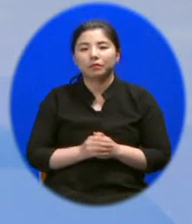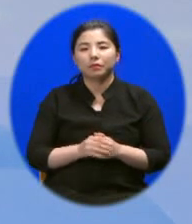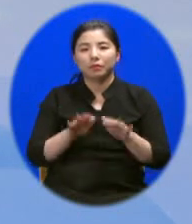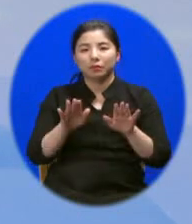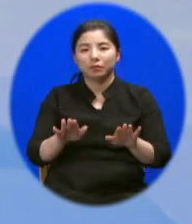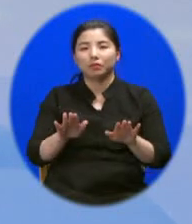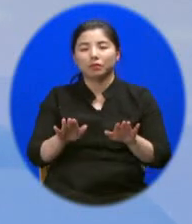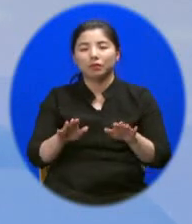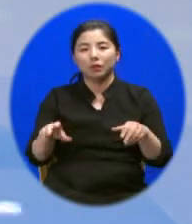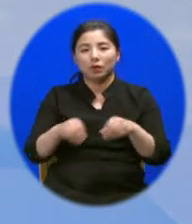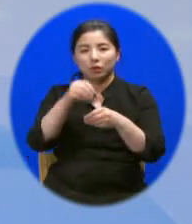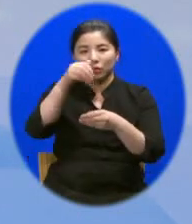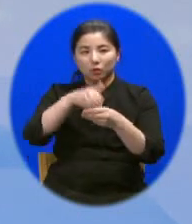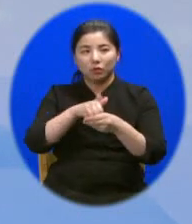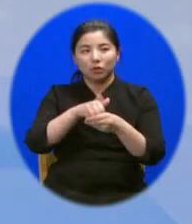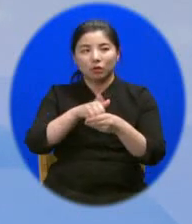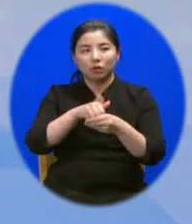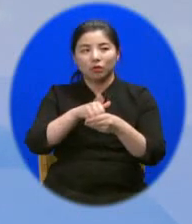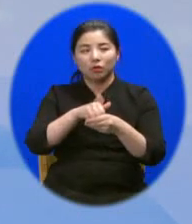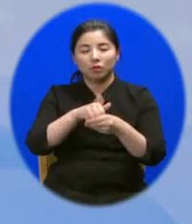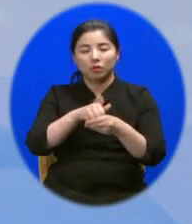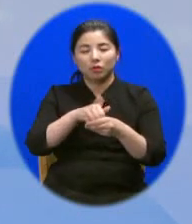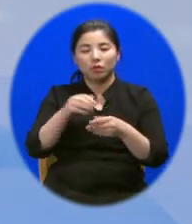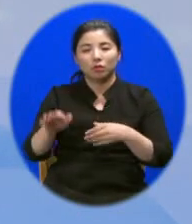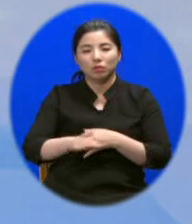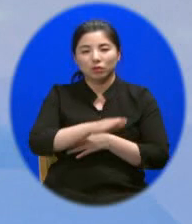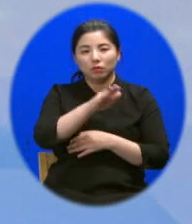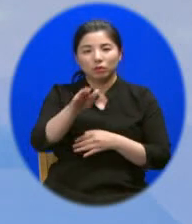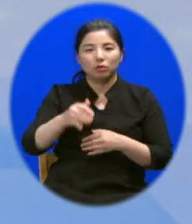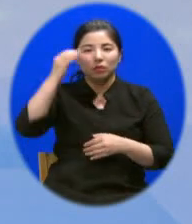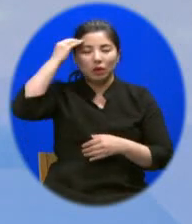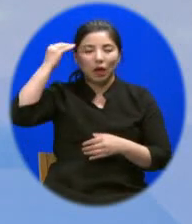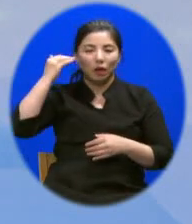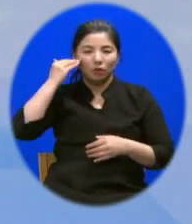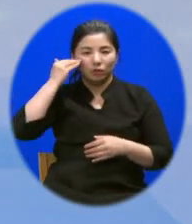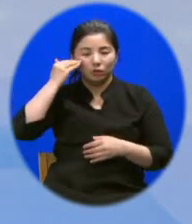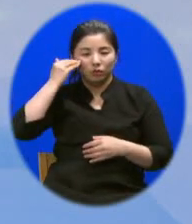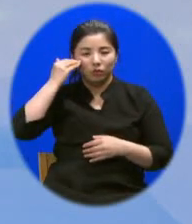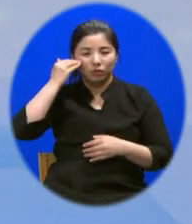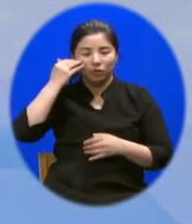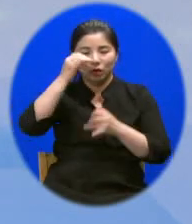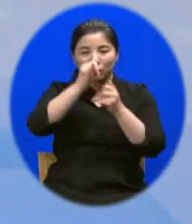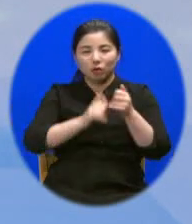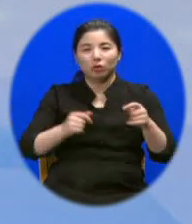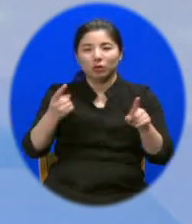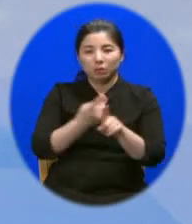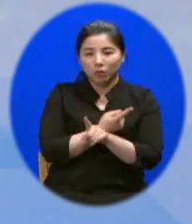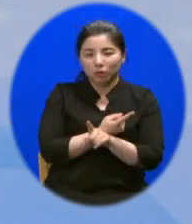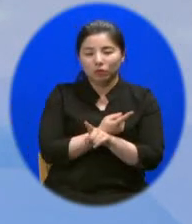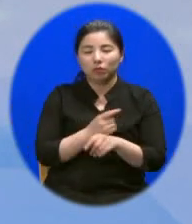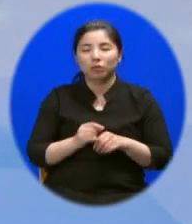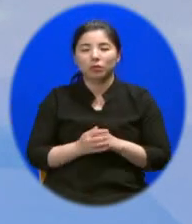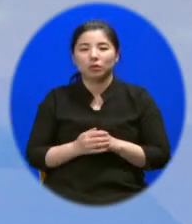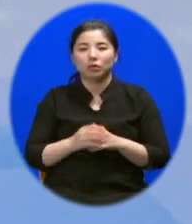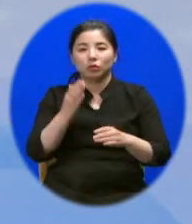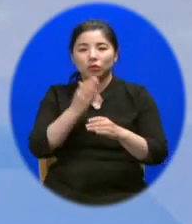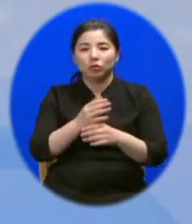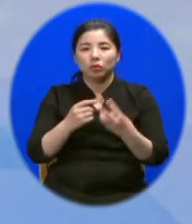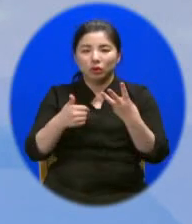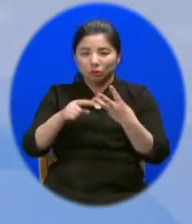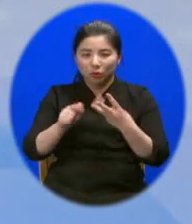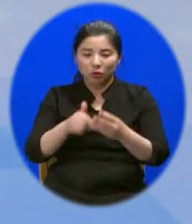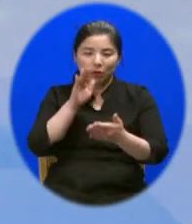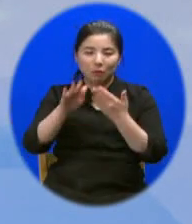이번 총선은 아 우리 대한민국의 역사를 바꾸고 그 중 도 3분의